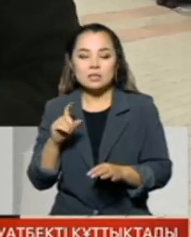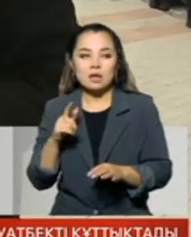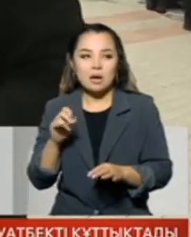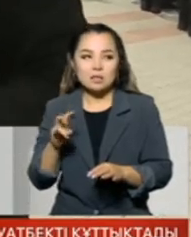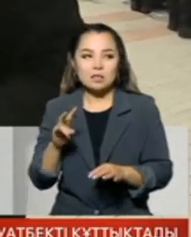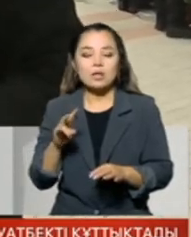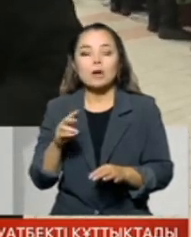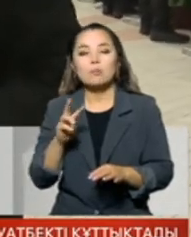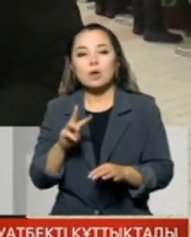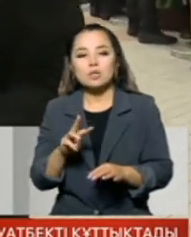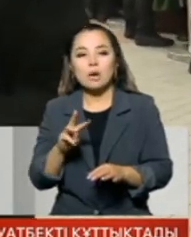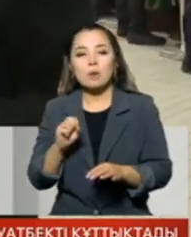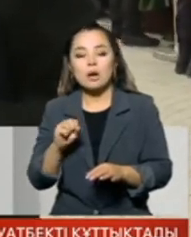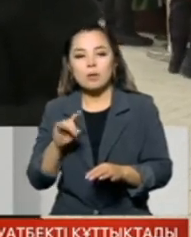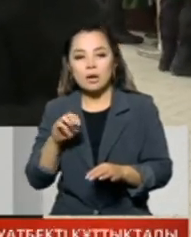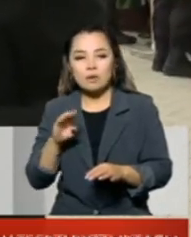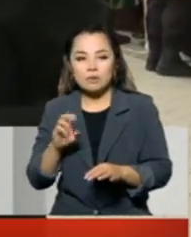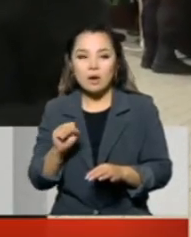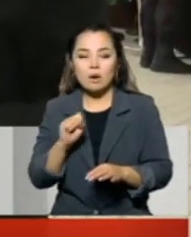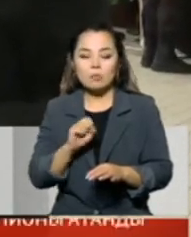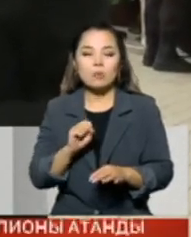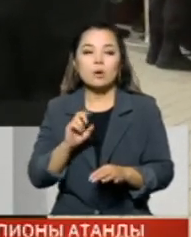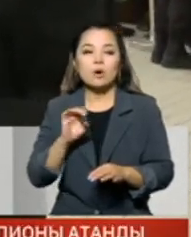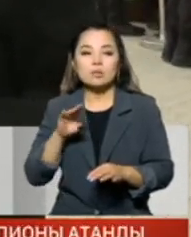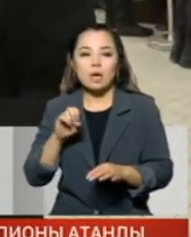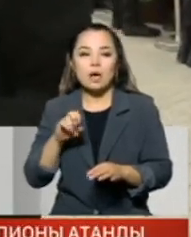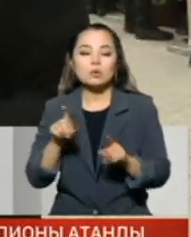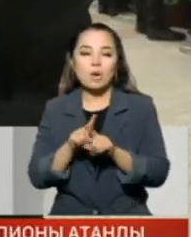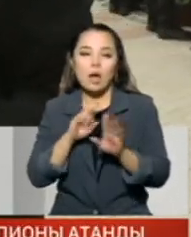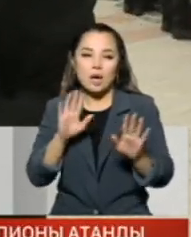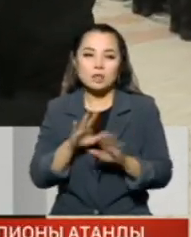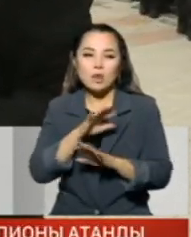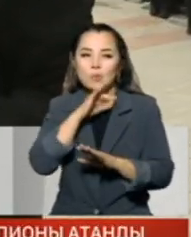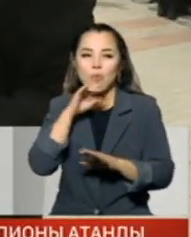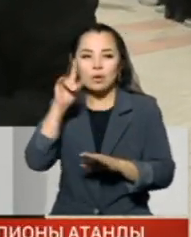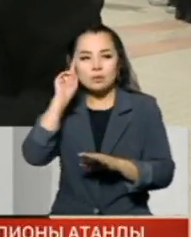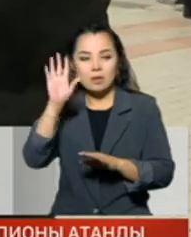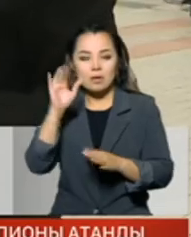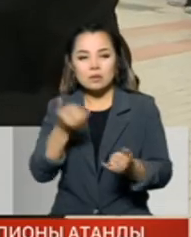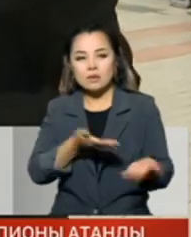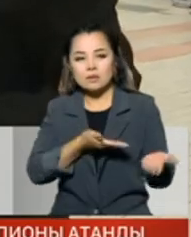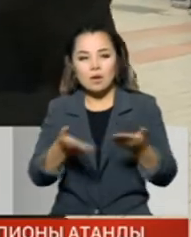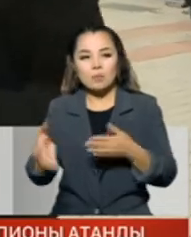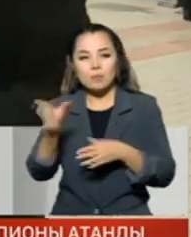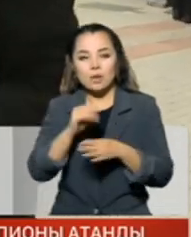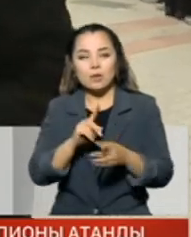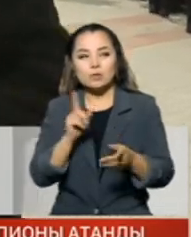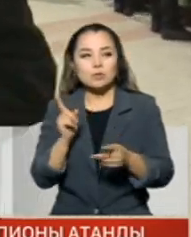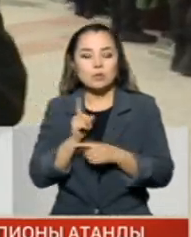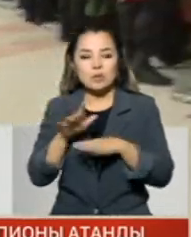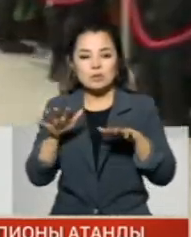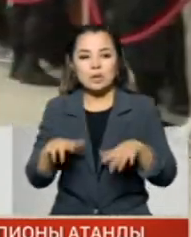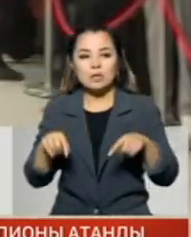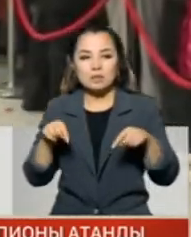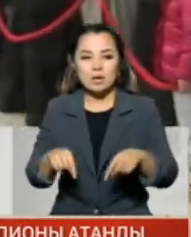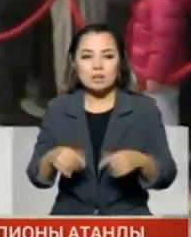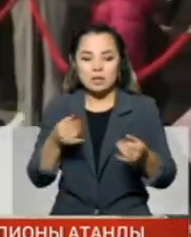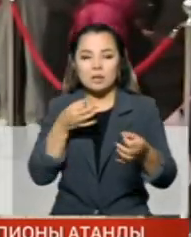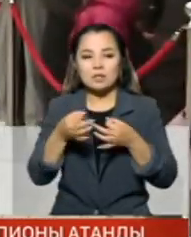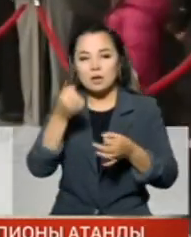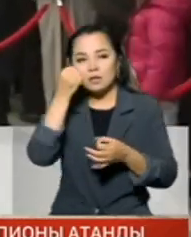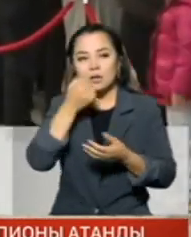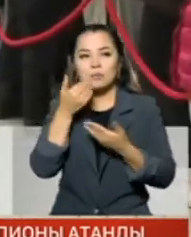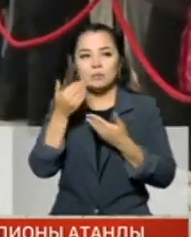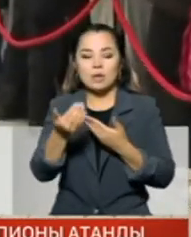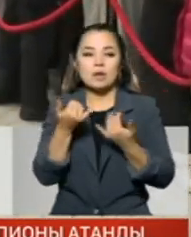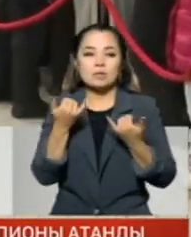Шекербек, Маржан Арапаева, Ақбота Керімбек. Өте көп әнші, сондықтан баршаларыңызды осы жерде күтеміз. Үлкен рахмет, сұхбатыңызға рахмет.